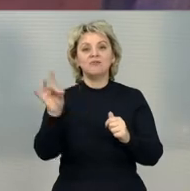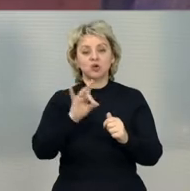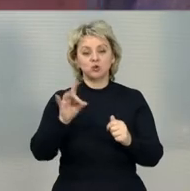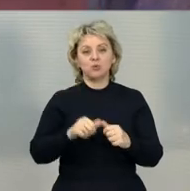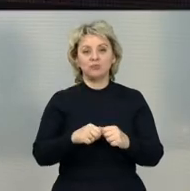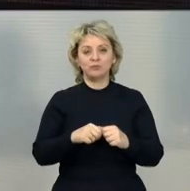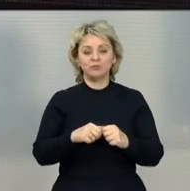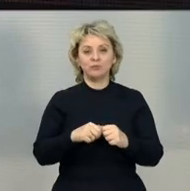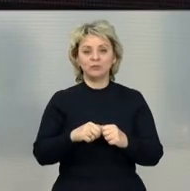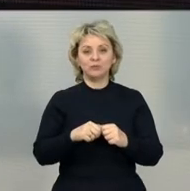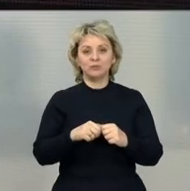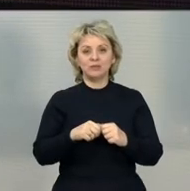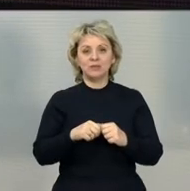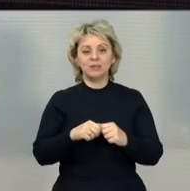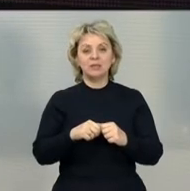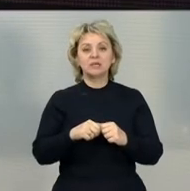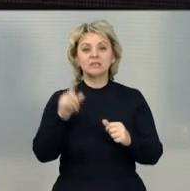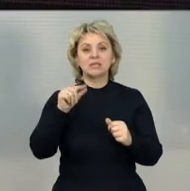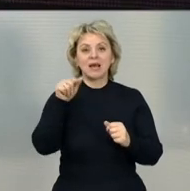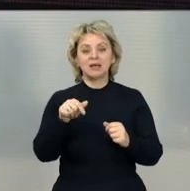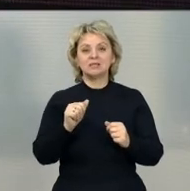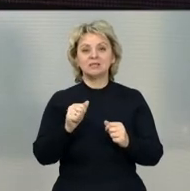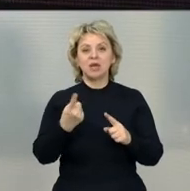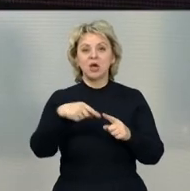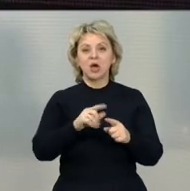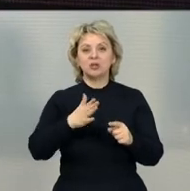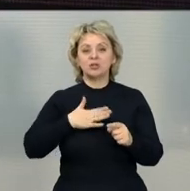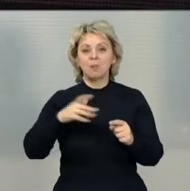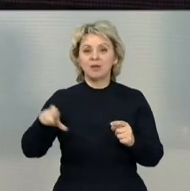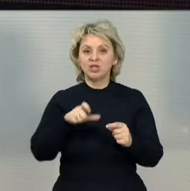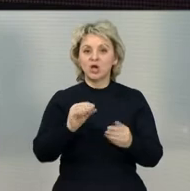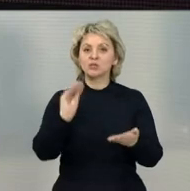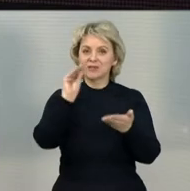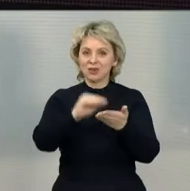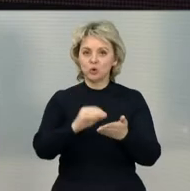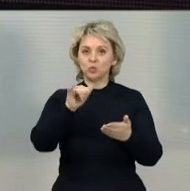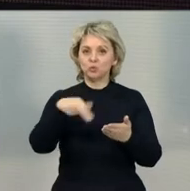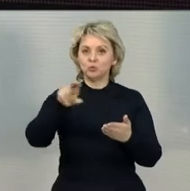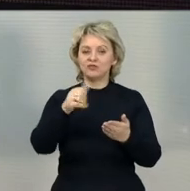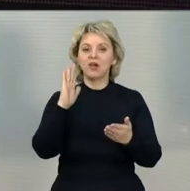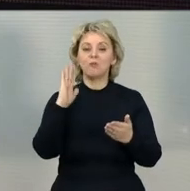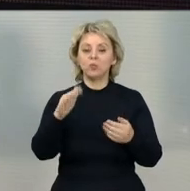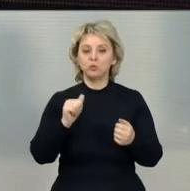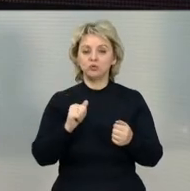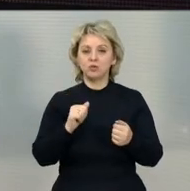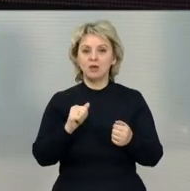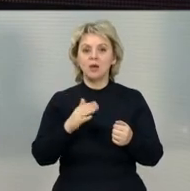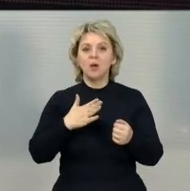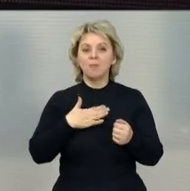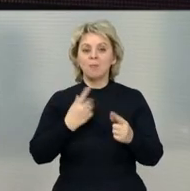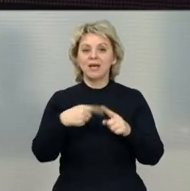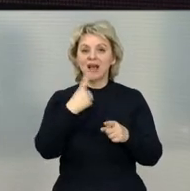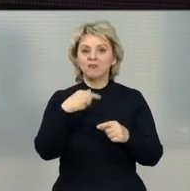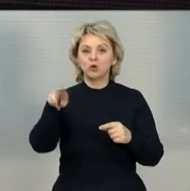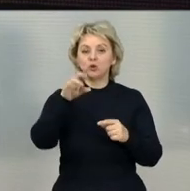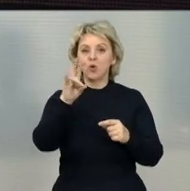Ростов. Знаете, это мы на Дону закидываем удочки в будущее. Мы на Дону